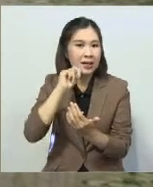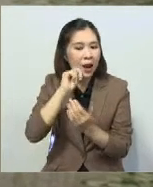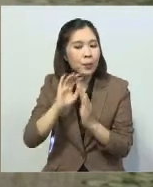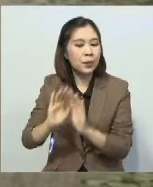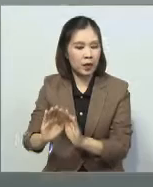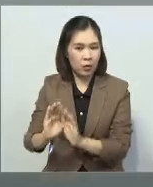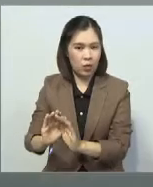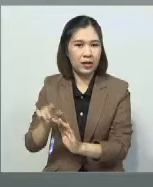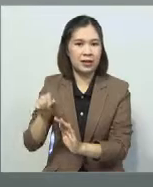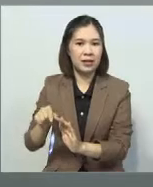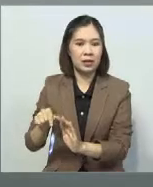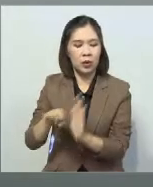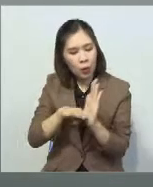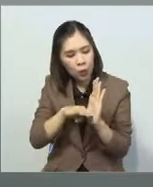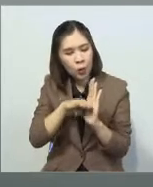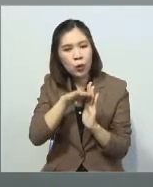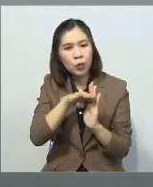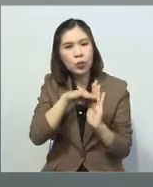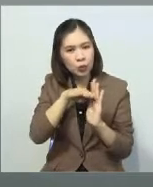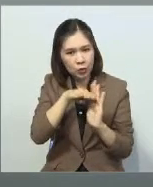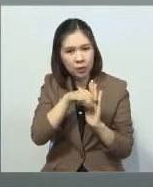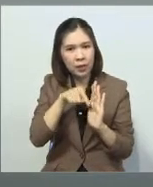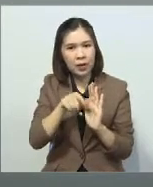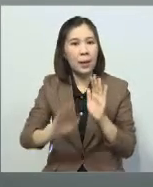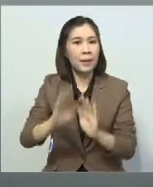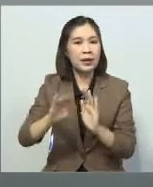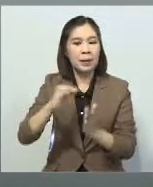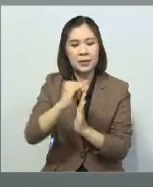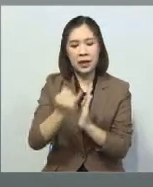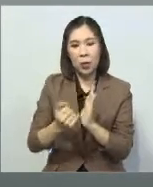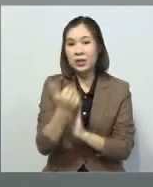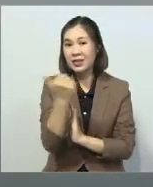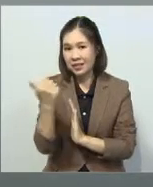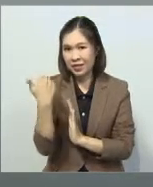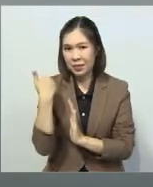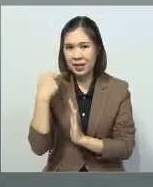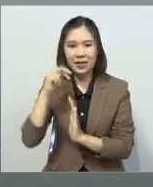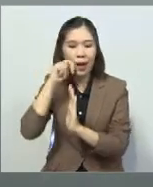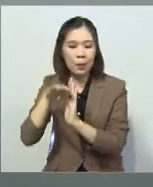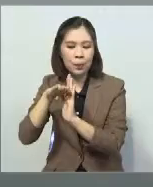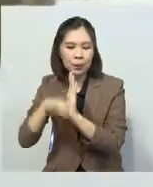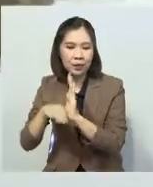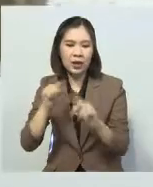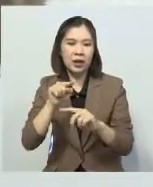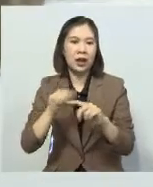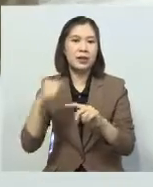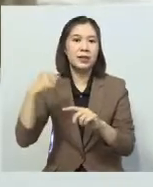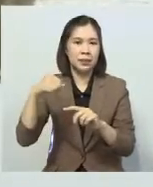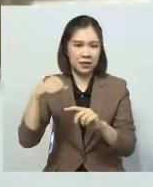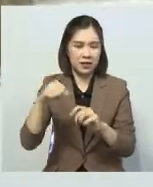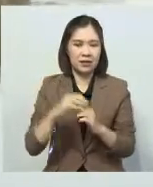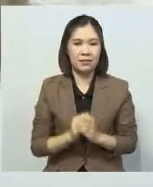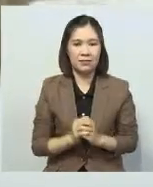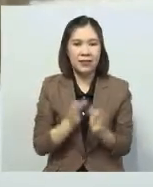ของบึงการเนี่ยยังมีในระดับที่สูงอยู่มากถ้าเทียบกับจังหวัดอื่นๆซึ่งจังหวัดอื่นเนี่ยมีน้ำอยู่ไม่ถึงร้อยละ10ค่ะฟัง